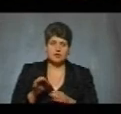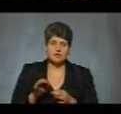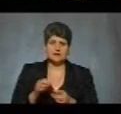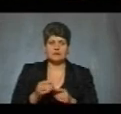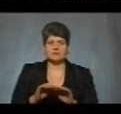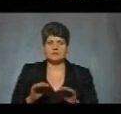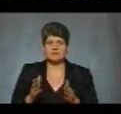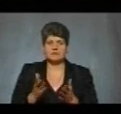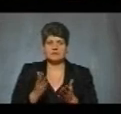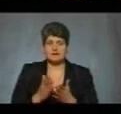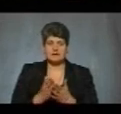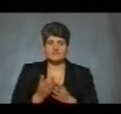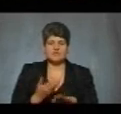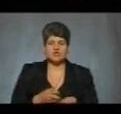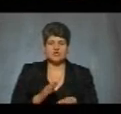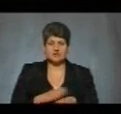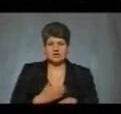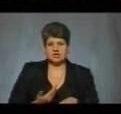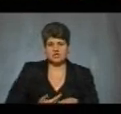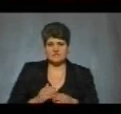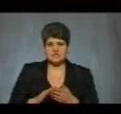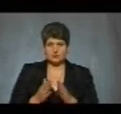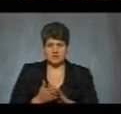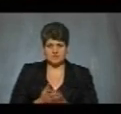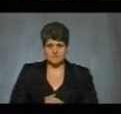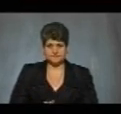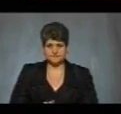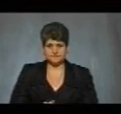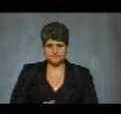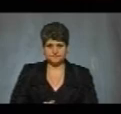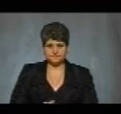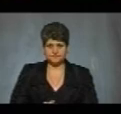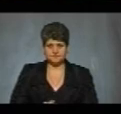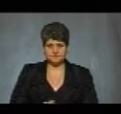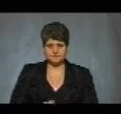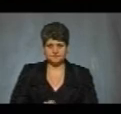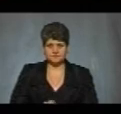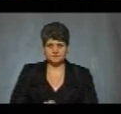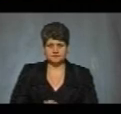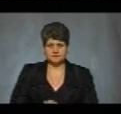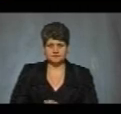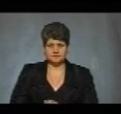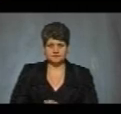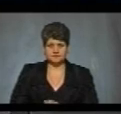такі, які знаходяться в тяжких таких життєвих ситуаціях. Анжела Шова, Василь Панчук, новини.